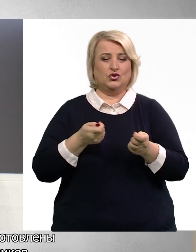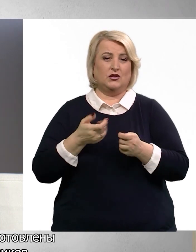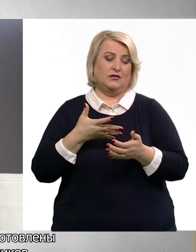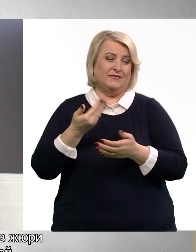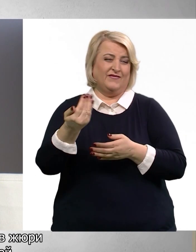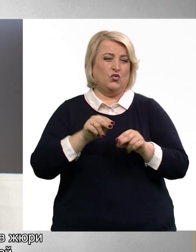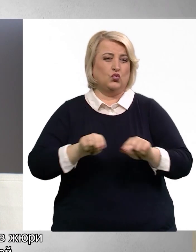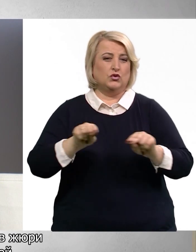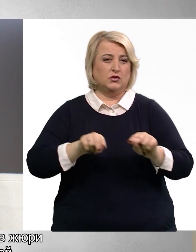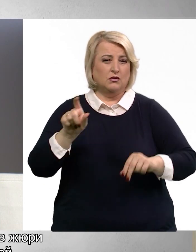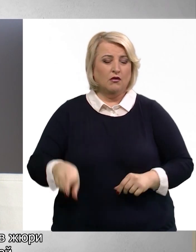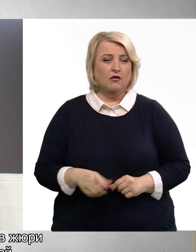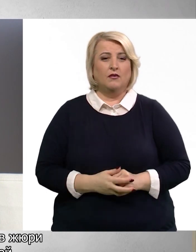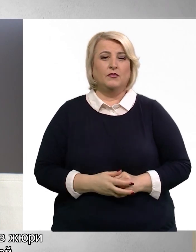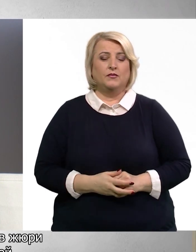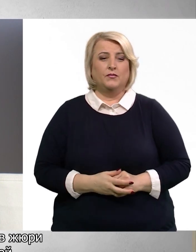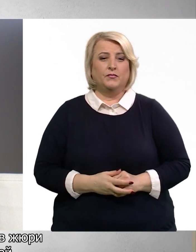lor, în sensul în care